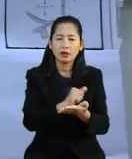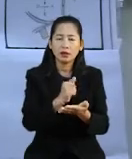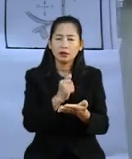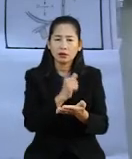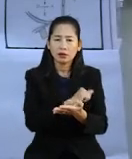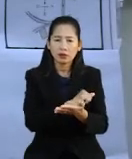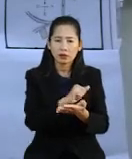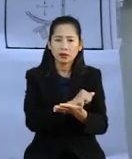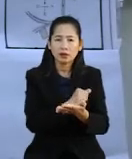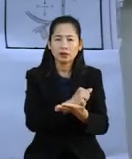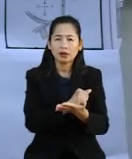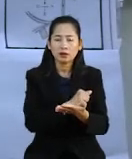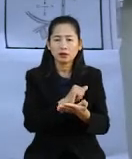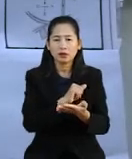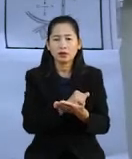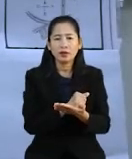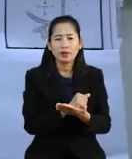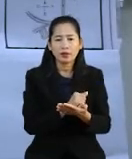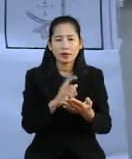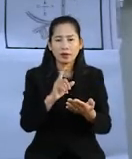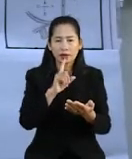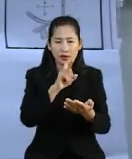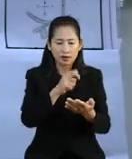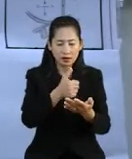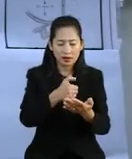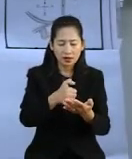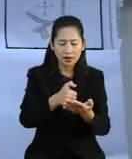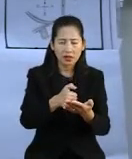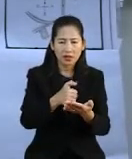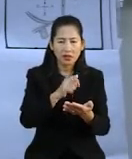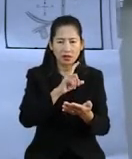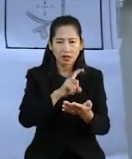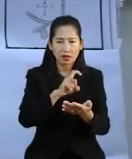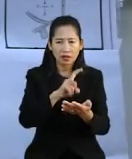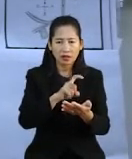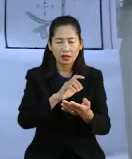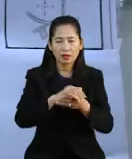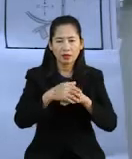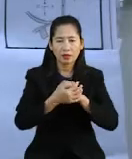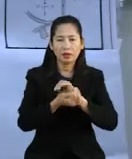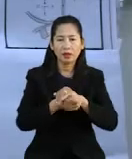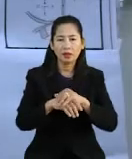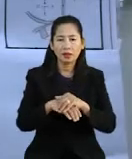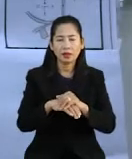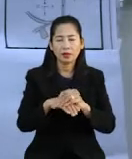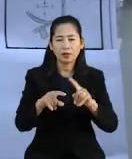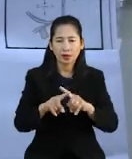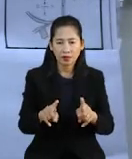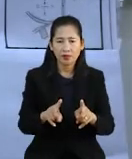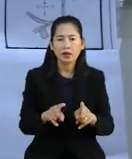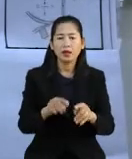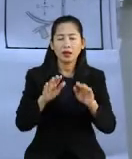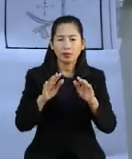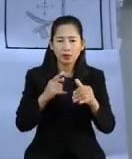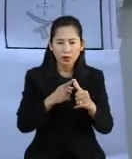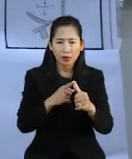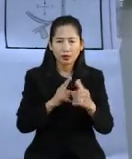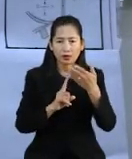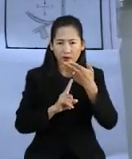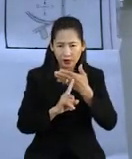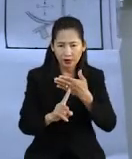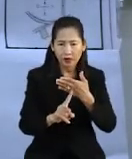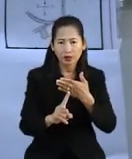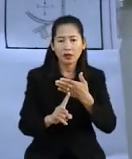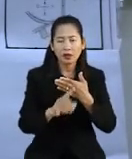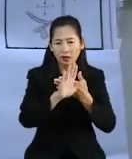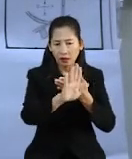xa tiệt ná tức xa nâng sập bú chả pra pra chê ra sầm lập điện đáy rưu cầu ạc cầu sầm lập điện đáy chả mân tay bằng nóc nâng muốn bê đẹp con chanh tức hẳn